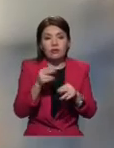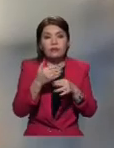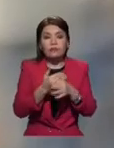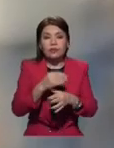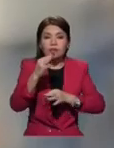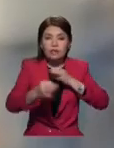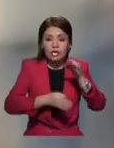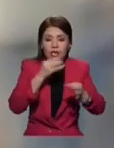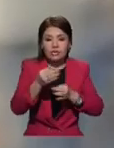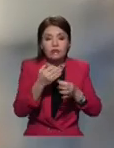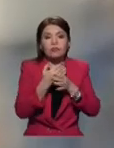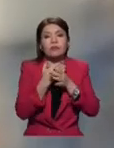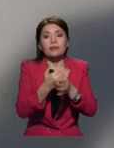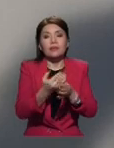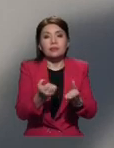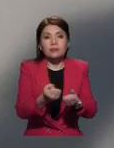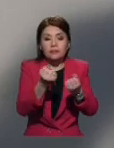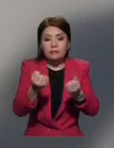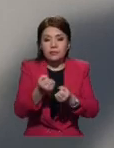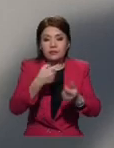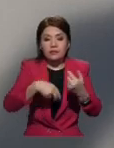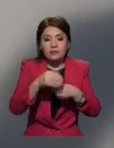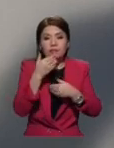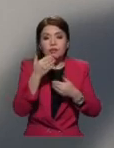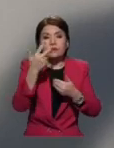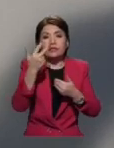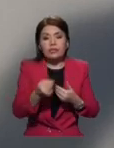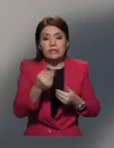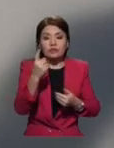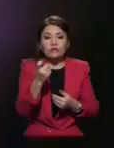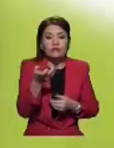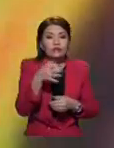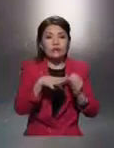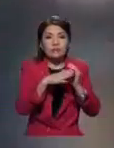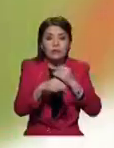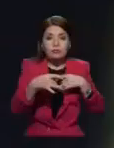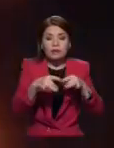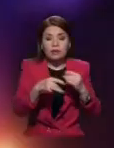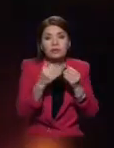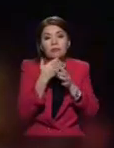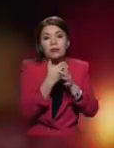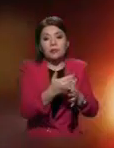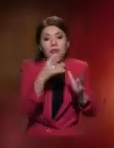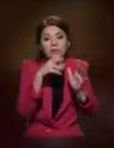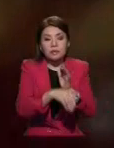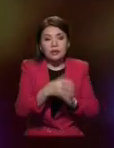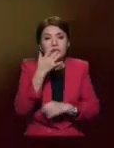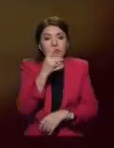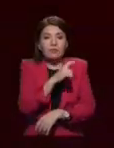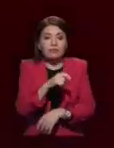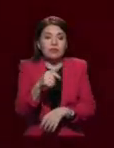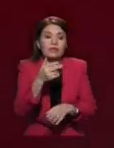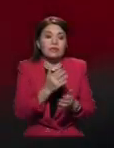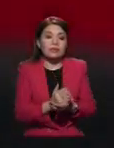бойы күшейтілген режимде жұмыс жасап жатыр. Олар соңғы 3 күнде 100-ден аса автокөлікке көмек көрсеткен. Оның ішінде шетелдік азаматтар да